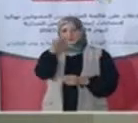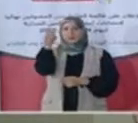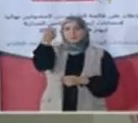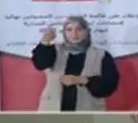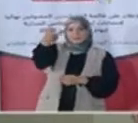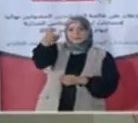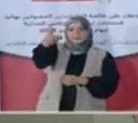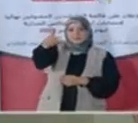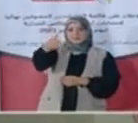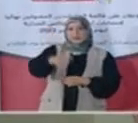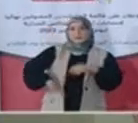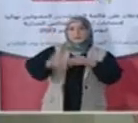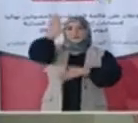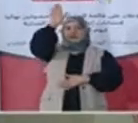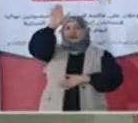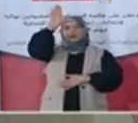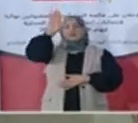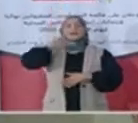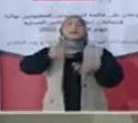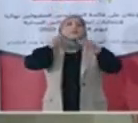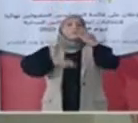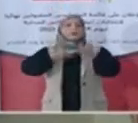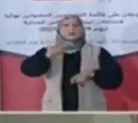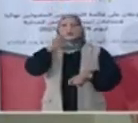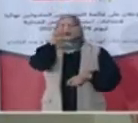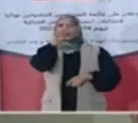عدد ممثلي المترشحين يتراوح بين